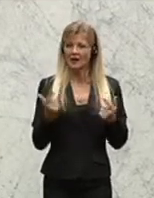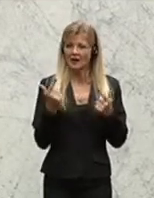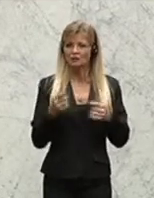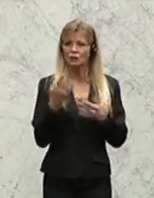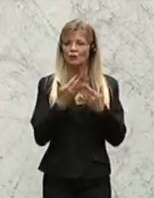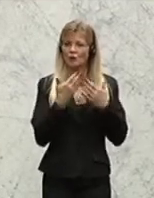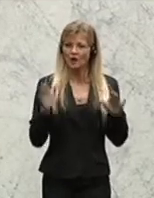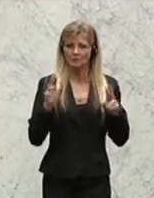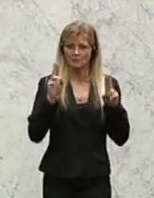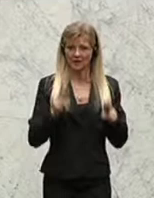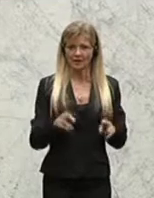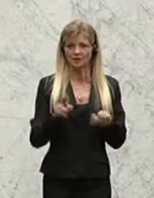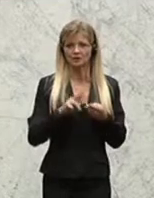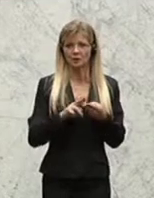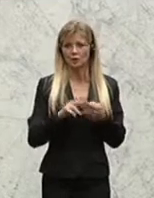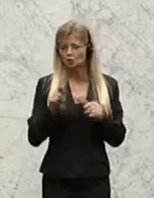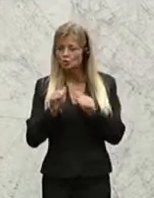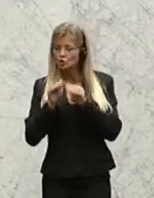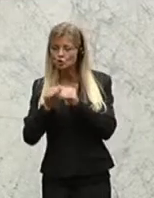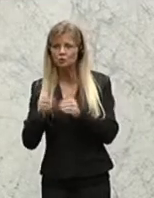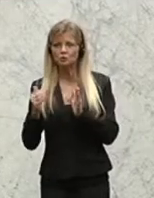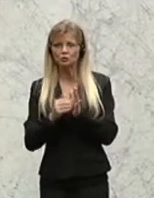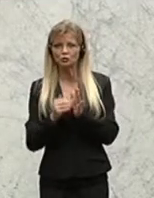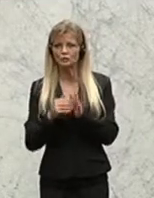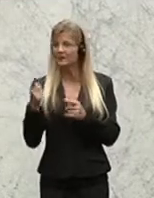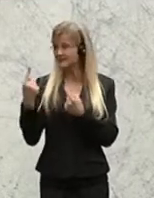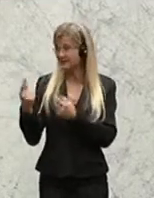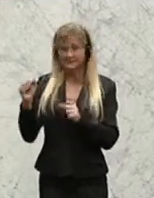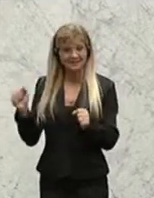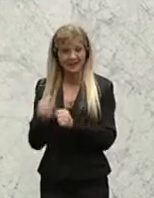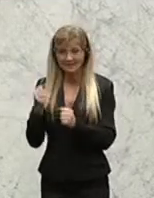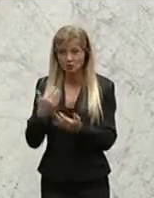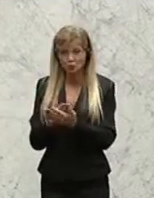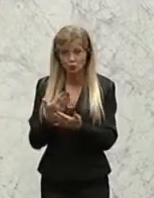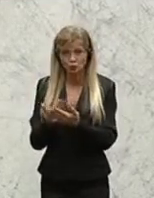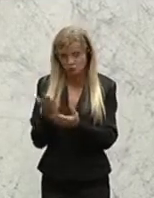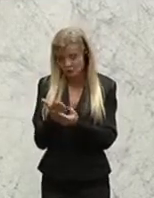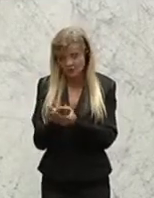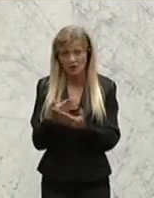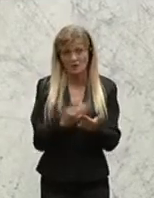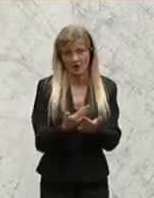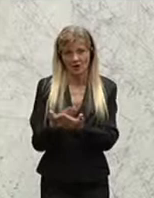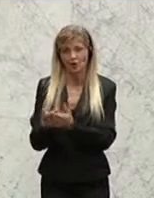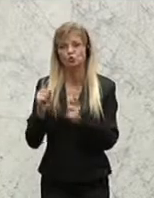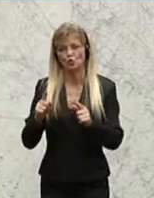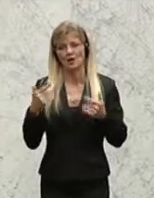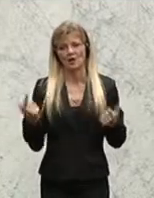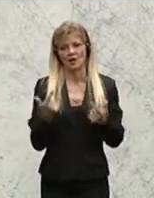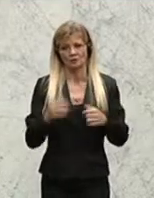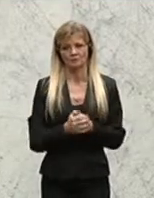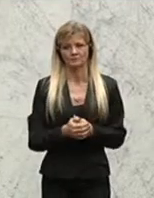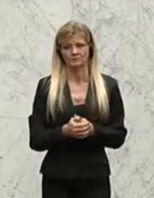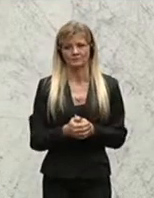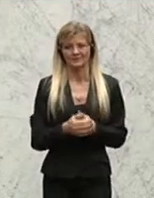nicht in der Lage sind, die erforderlichen Unterlagen vorzulegen. Zur Gewerbeordnung an sich. Kaum